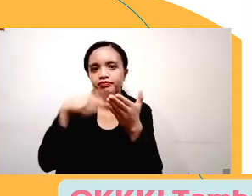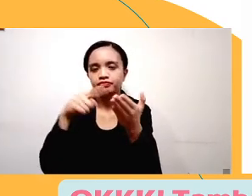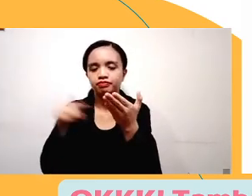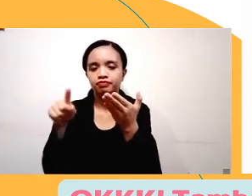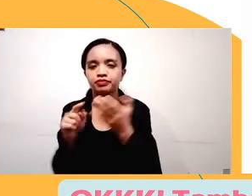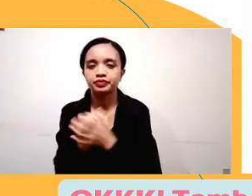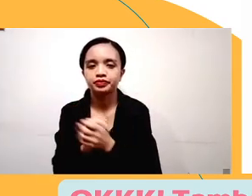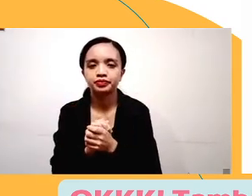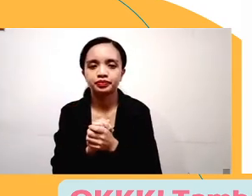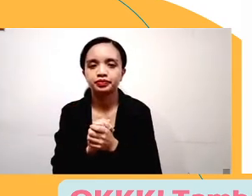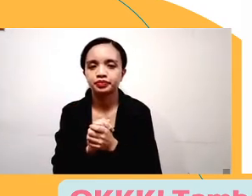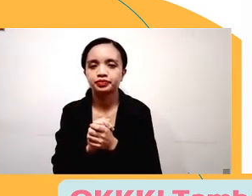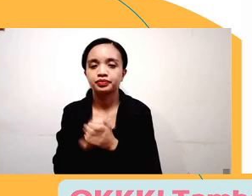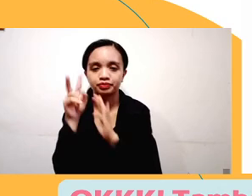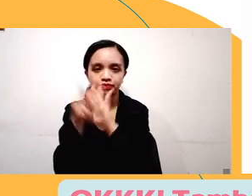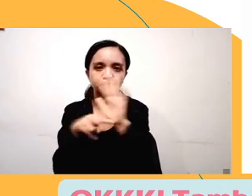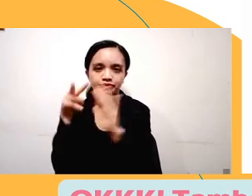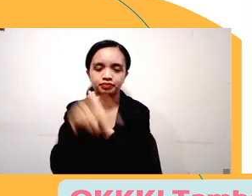ito.